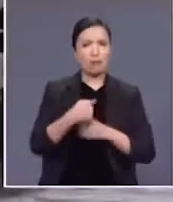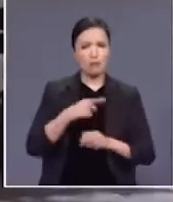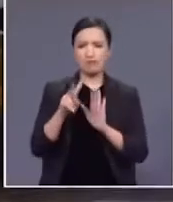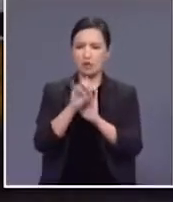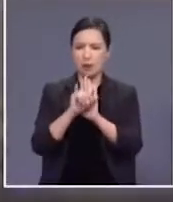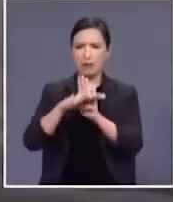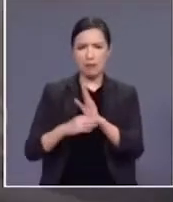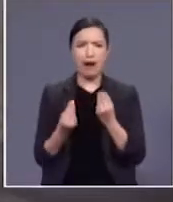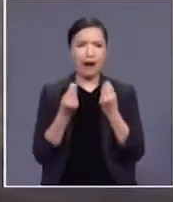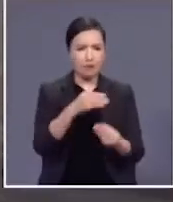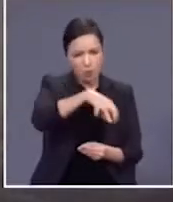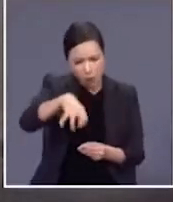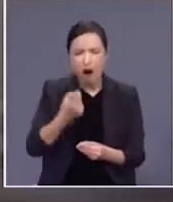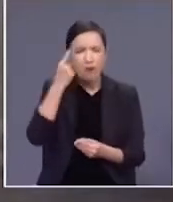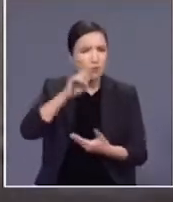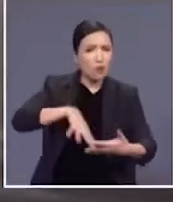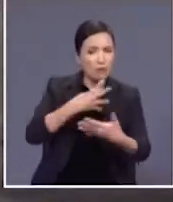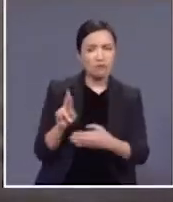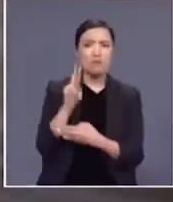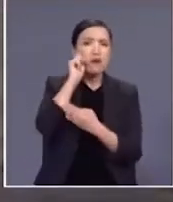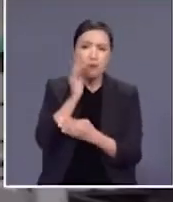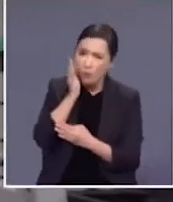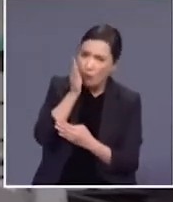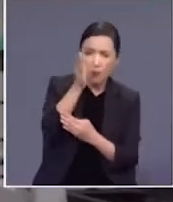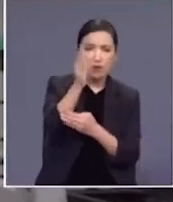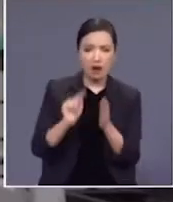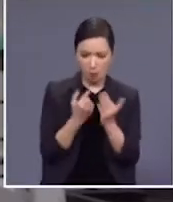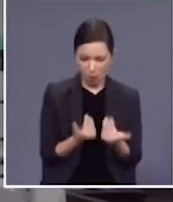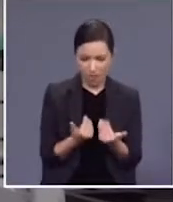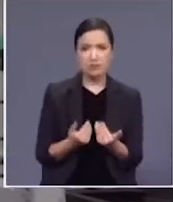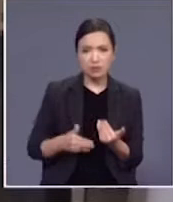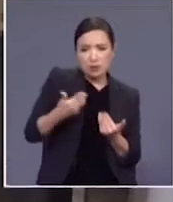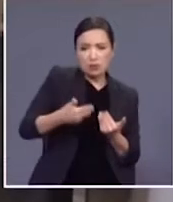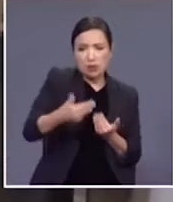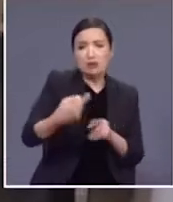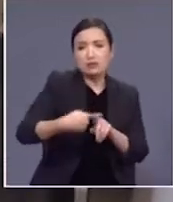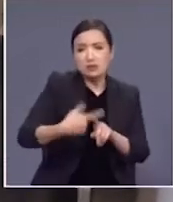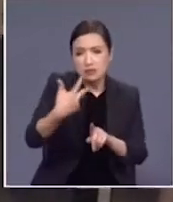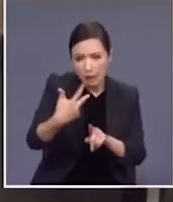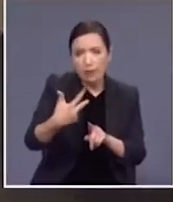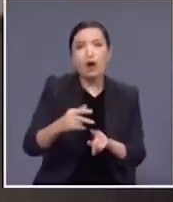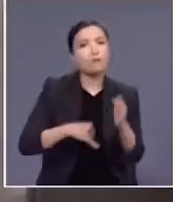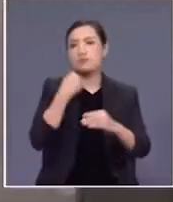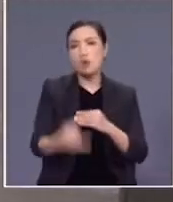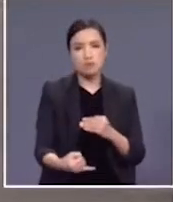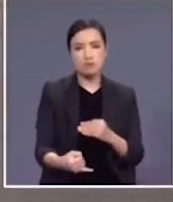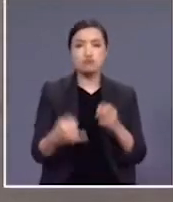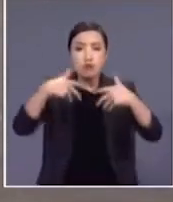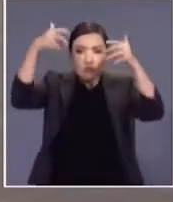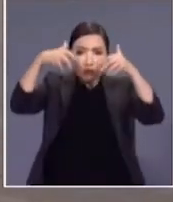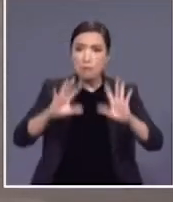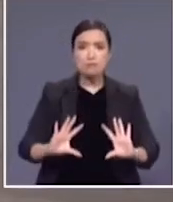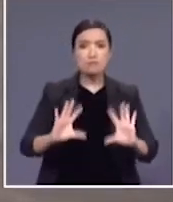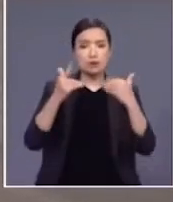ได้พิจารณาแผนการใช้น้ำในอนาคตด้วยเช่นนับตั้งแต่วันนี้อีก3เดือนก็จะสิ้นสุดฤดูฝนดังนั้นการระบายน้